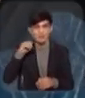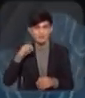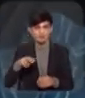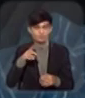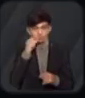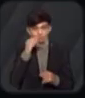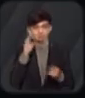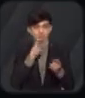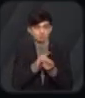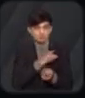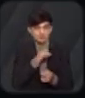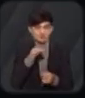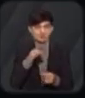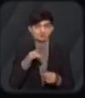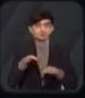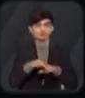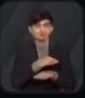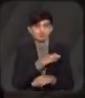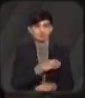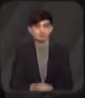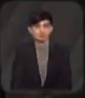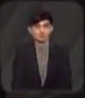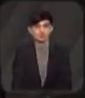жолықтырып, таныстықтары тұрмыс құруға себеп болған.